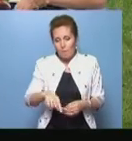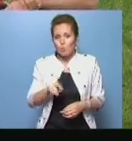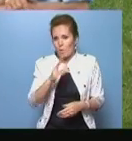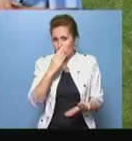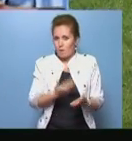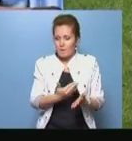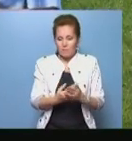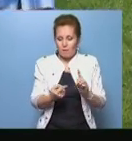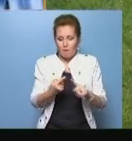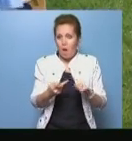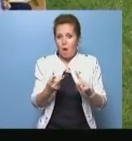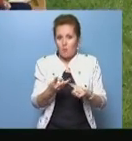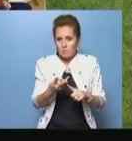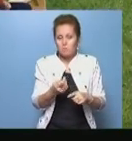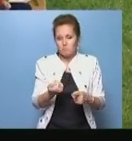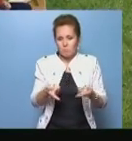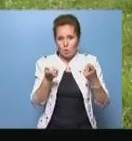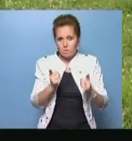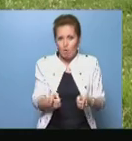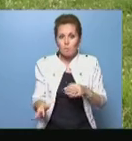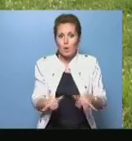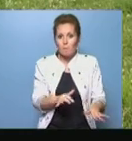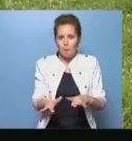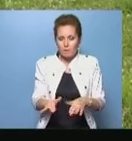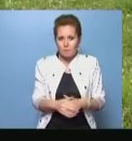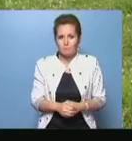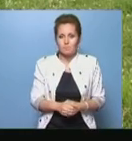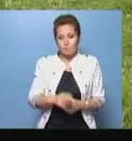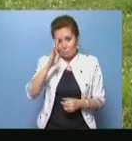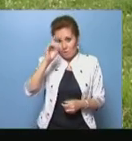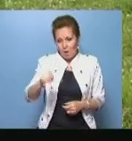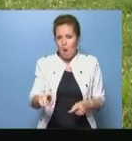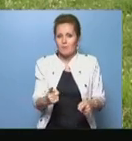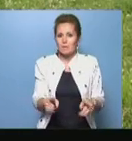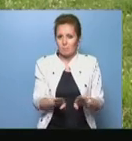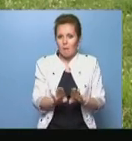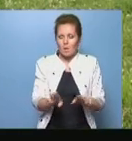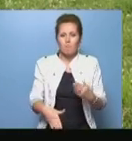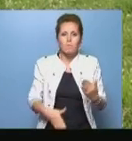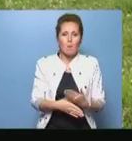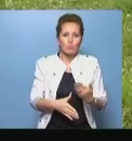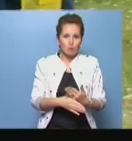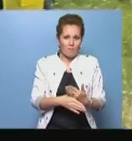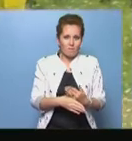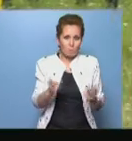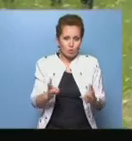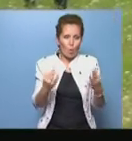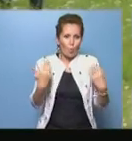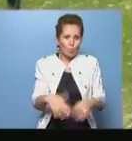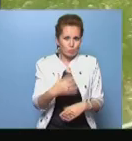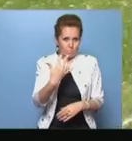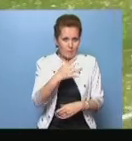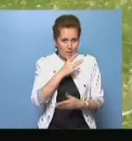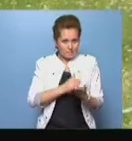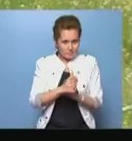показывали не раз вот в настоящих мероприятиях. Сергей Кожевников – один из таких. В помощниках пожарных он уже лет 5, хотя официально в дружину